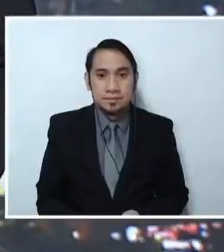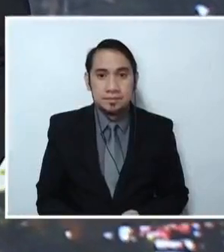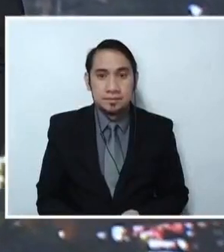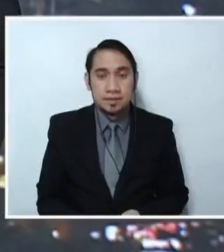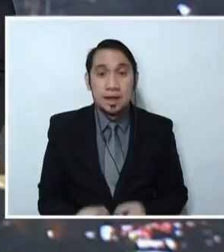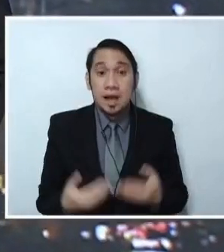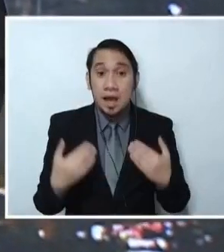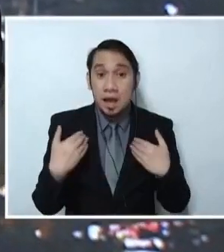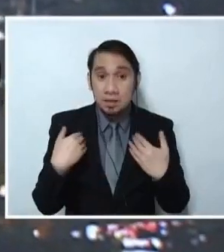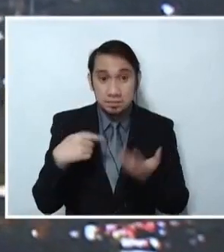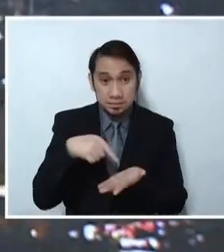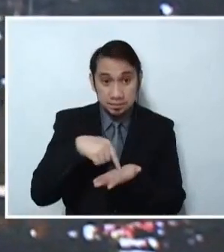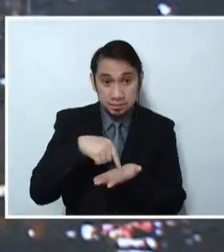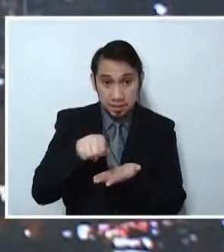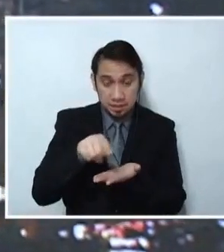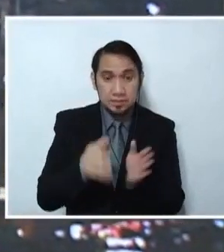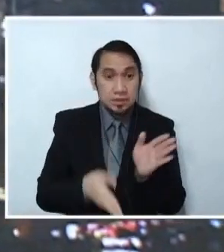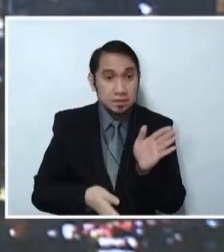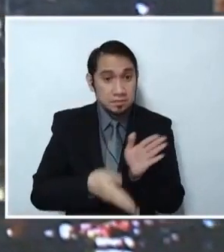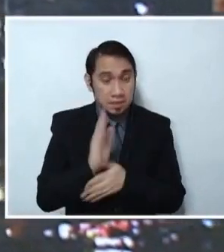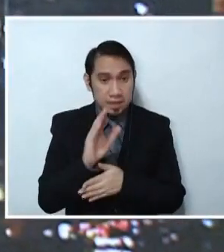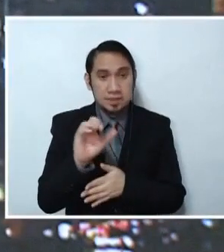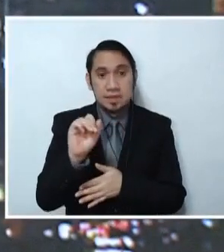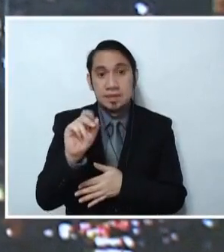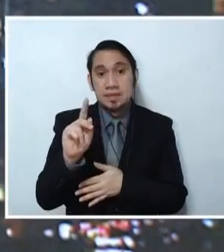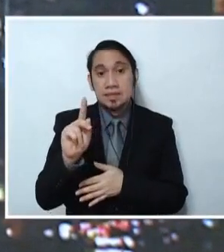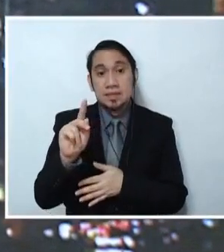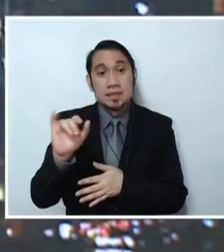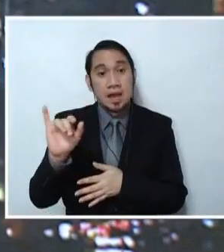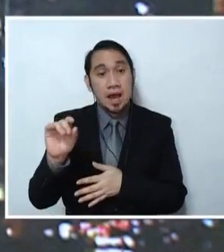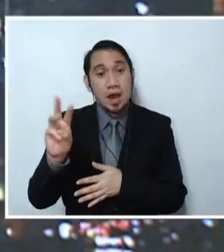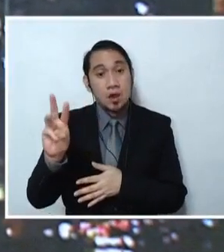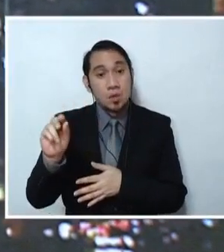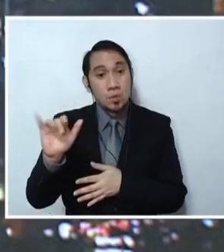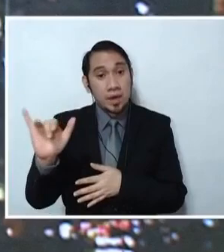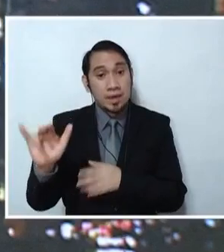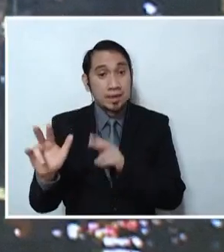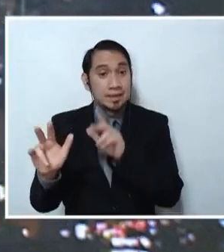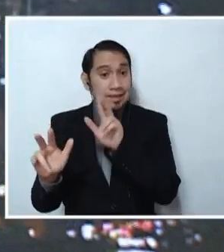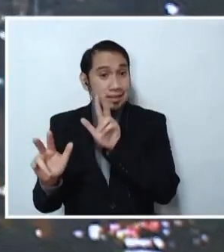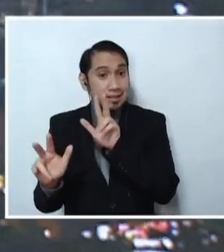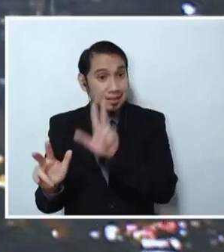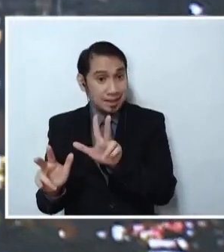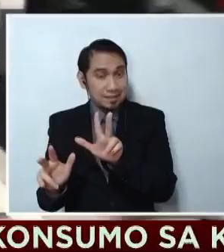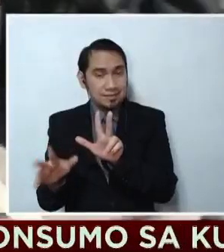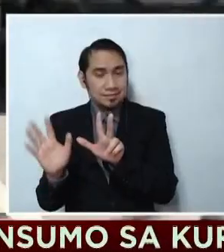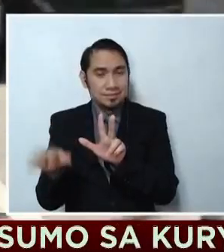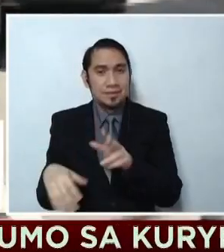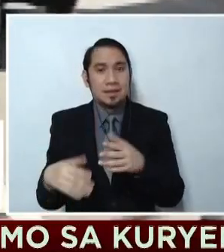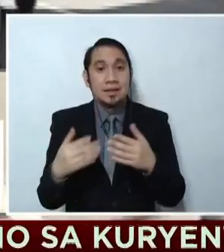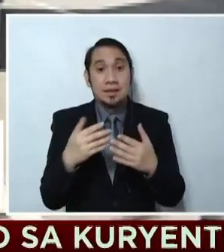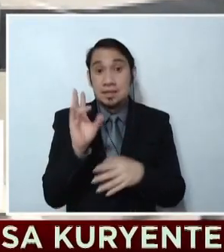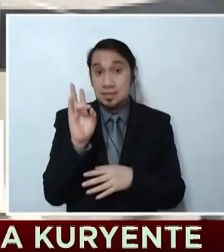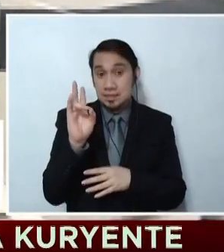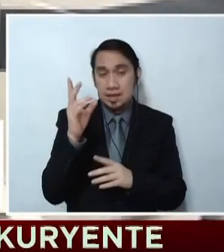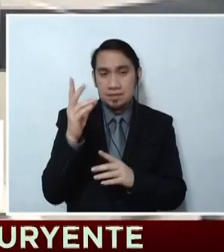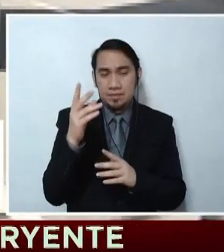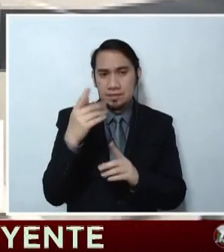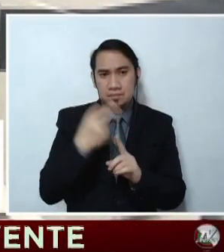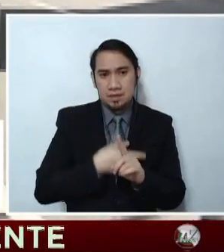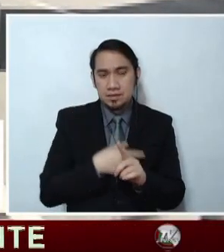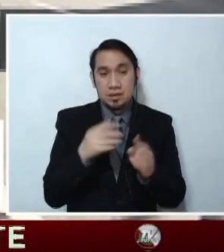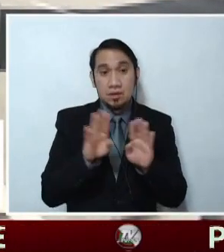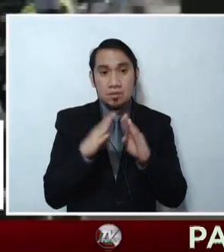May bayad na po ang pagdaan sa Skyway 3 simula sa Lunes, July 12. 7 buwan matapos itong buksan at ipaggamit